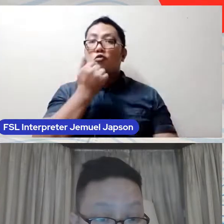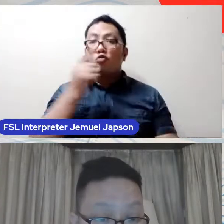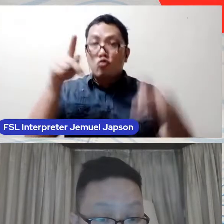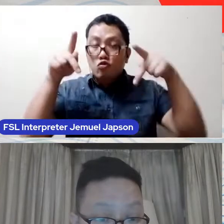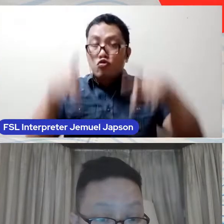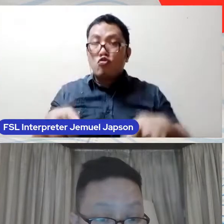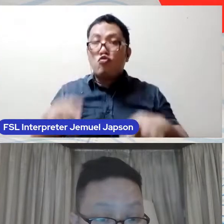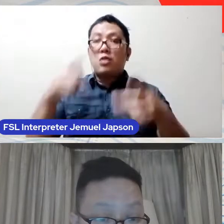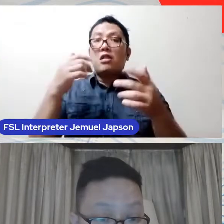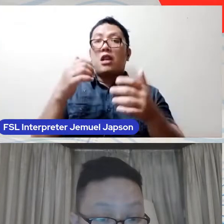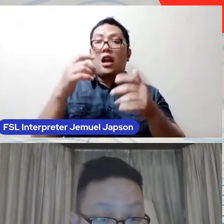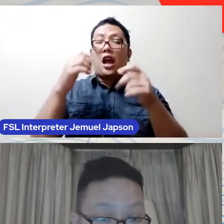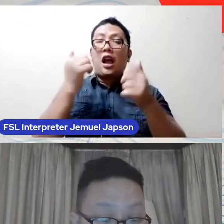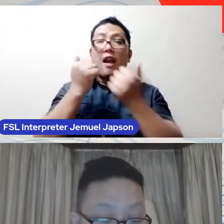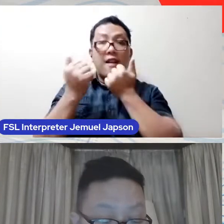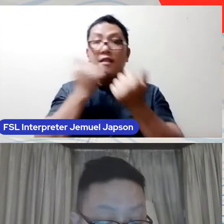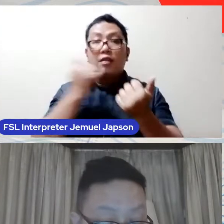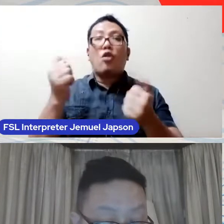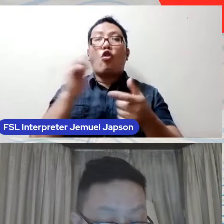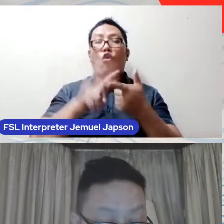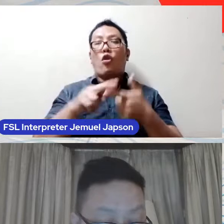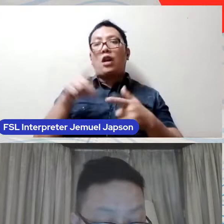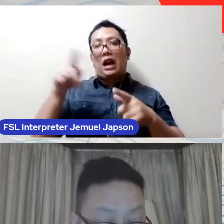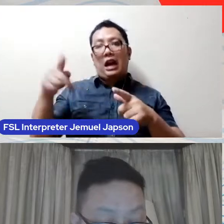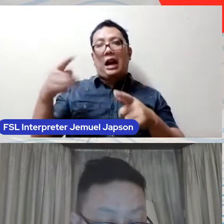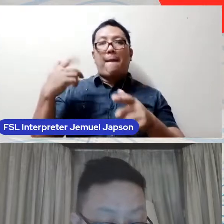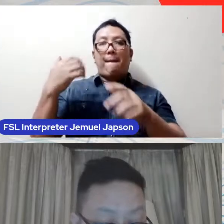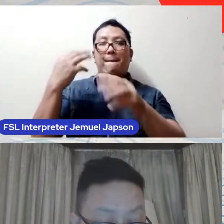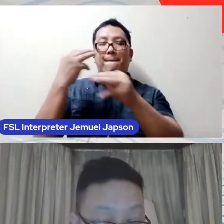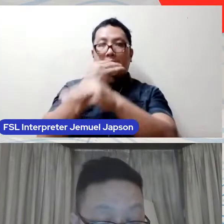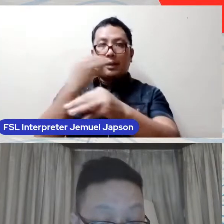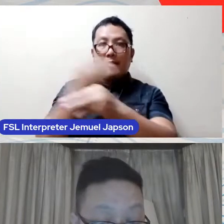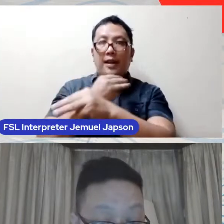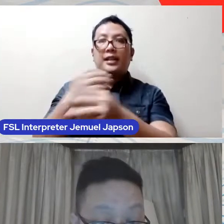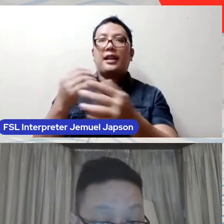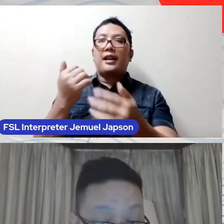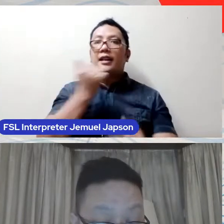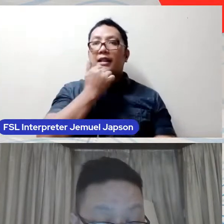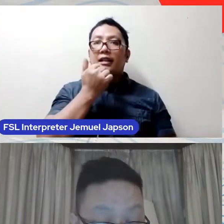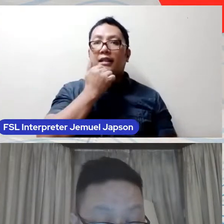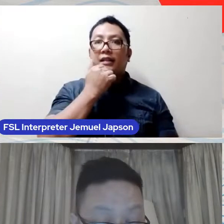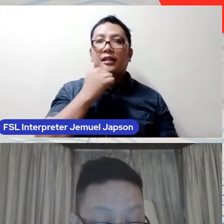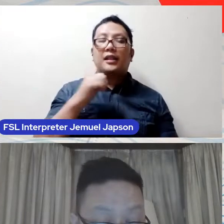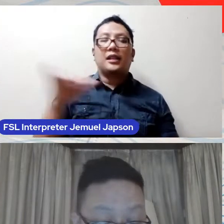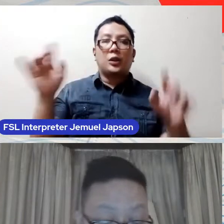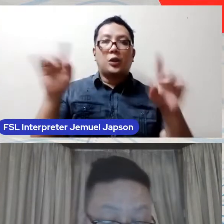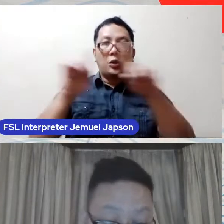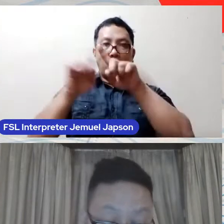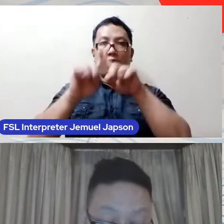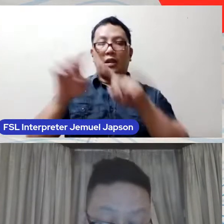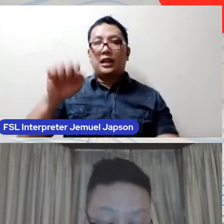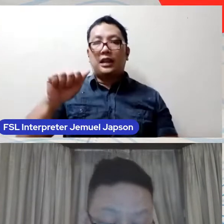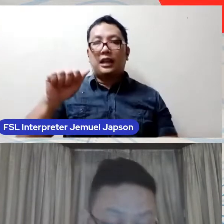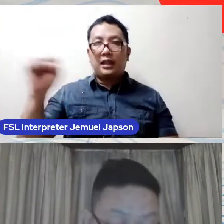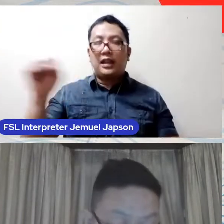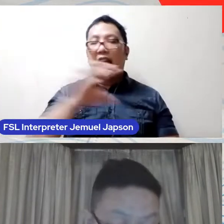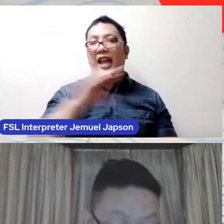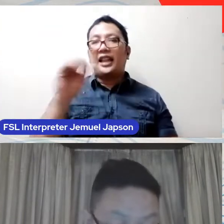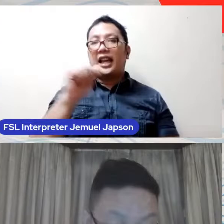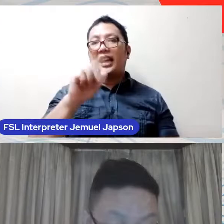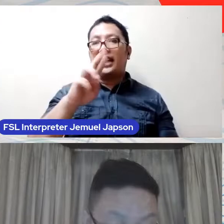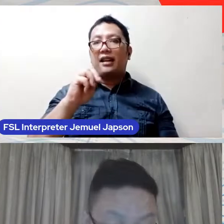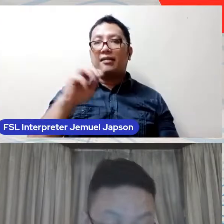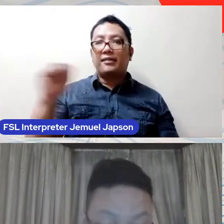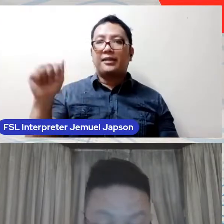error lang, kaya nagkakaroon ng pagkakaiba sa AES result at RME result. So pag na-resolve na